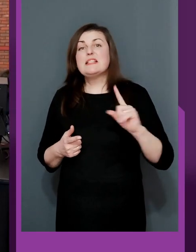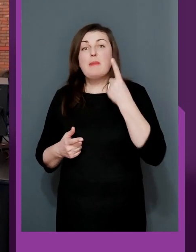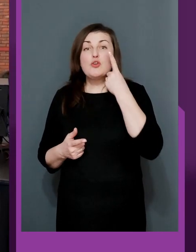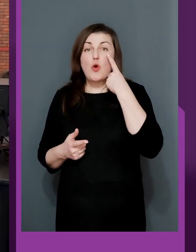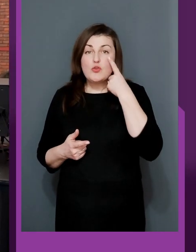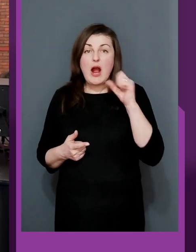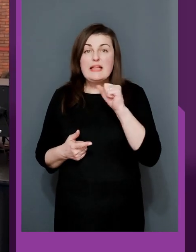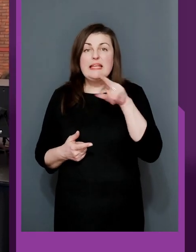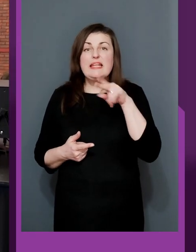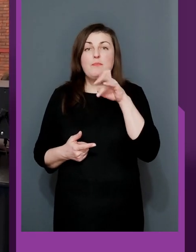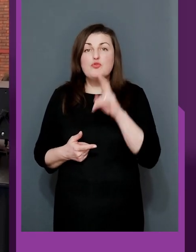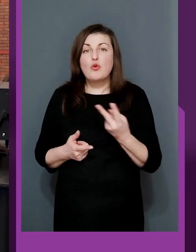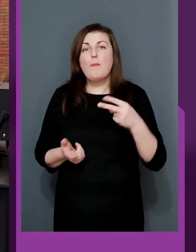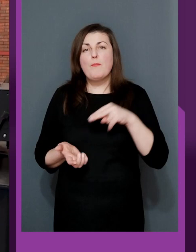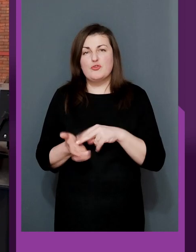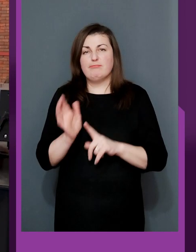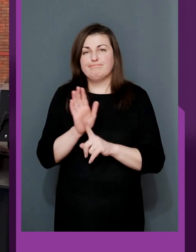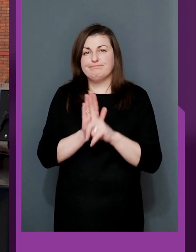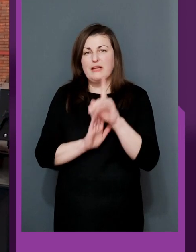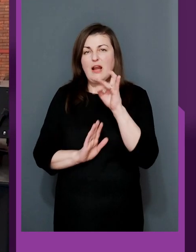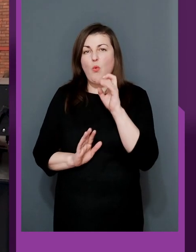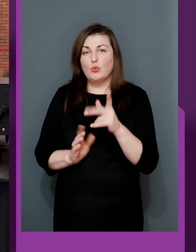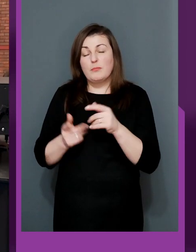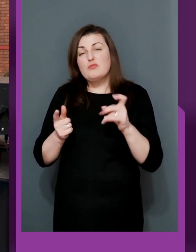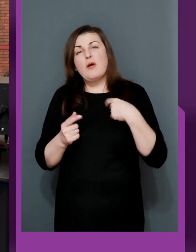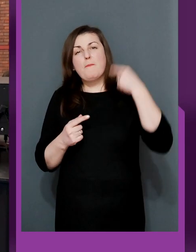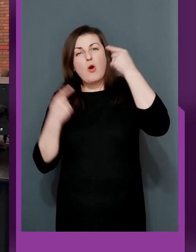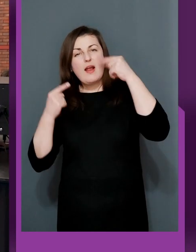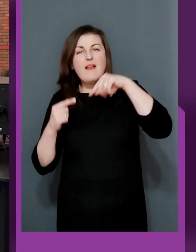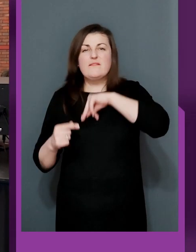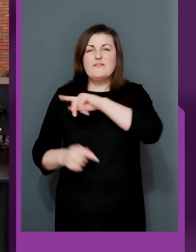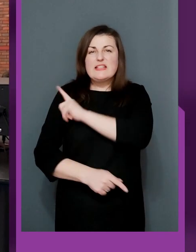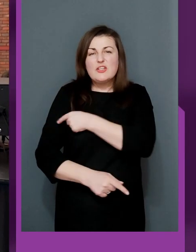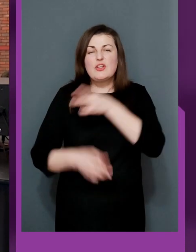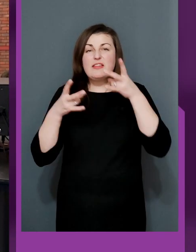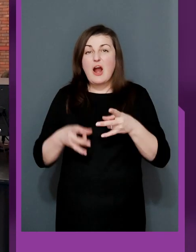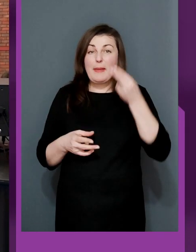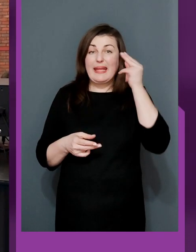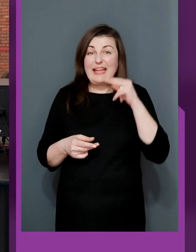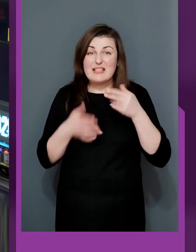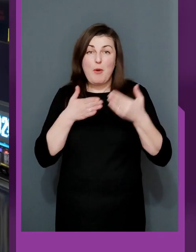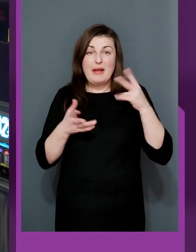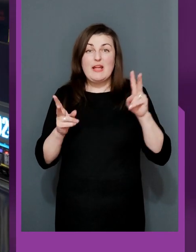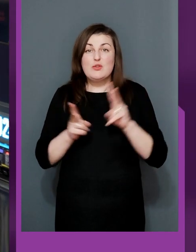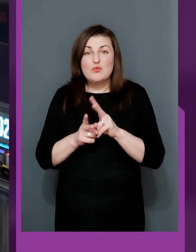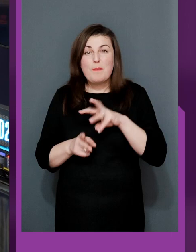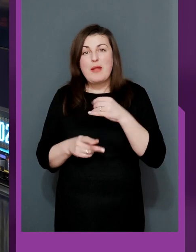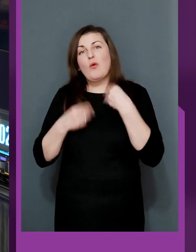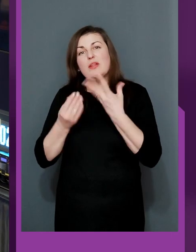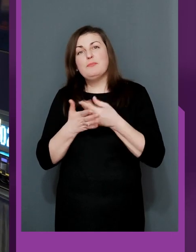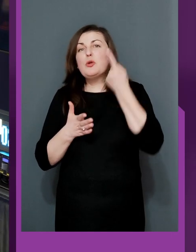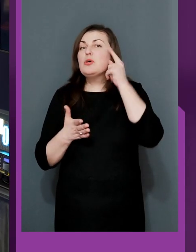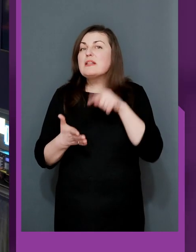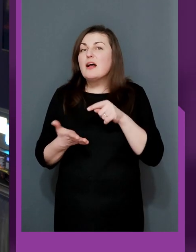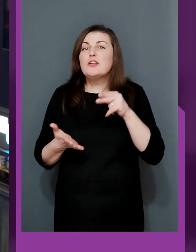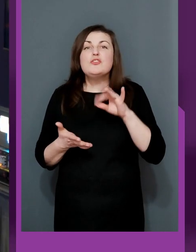перших очок Андрій Демчук почав вести рахунок Чи то моральни і фізичні травми китайця в попередній зустрічі з Манько дали про